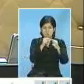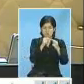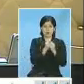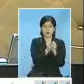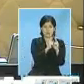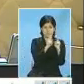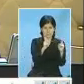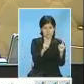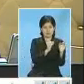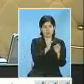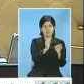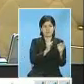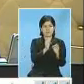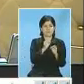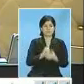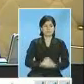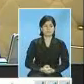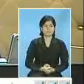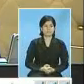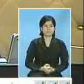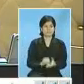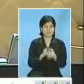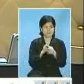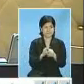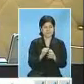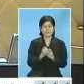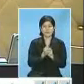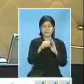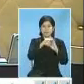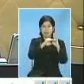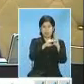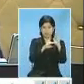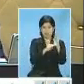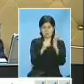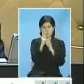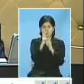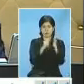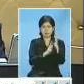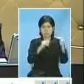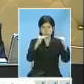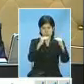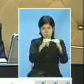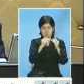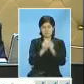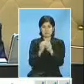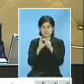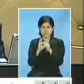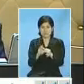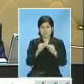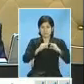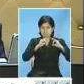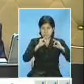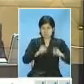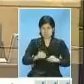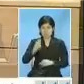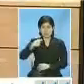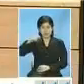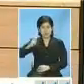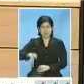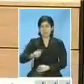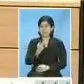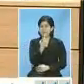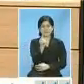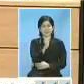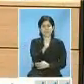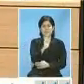ท่าน รอนะกระบวนการยุติธรรมเนี่ยมันไม่ใช่อยู่ที่การตัดสินคดีอย่างเดียวท่านประธานครับมันเริ่มต้น